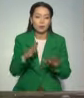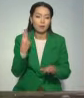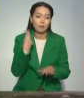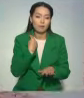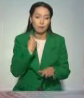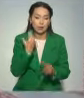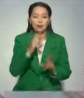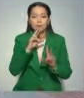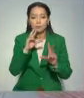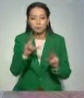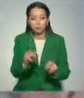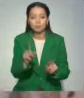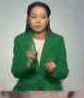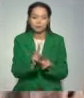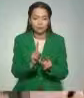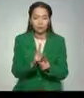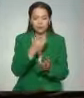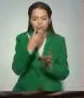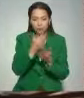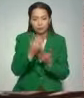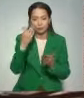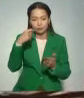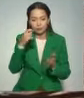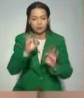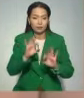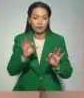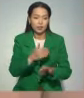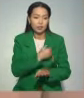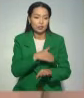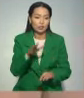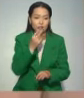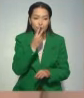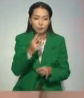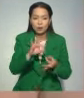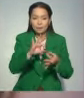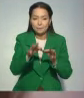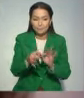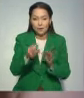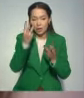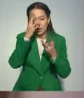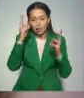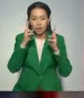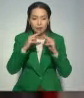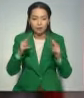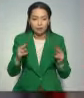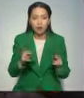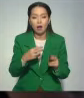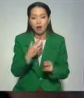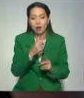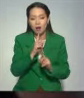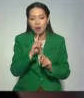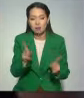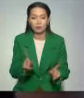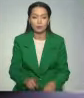сериал обещает стать хитом для любителей желтой прессы желающие по смаковать подробности королевского двора особенно